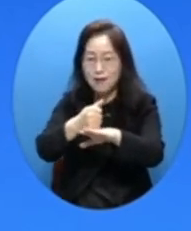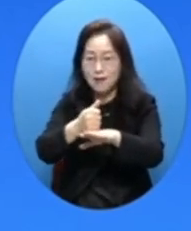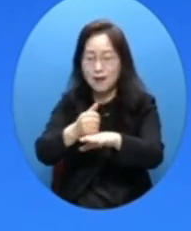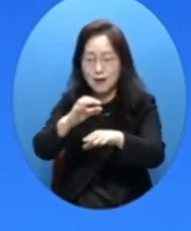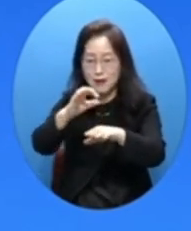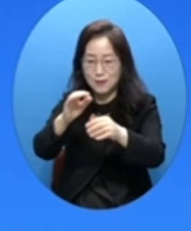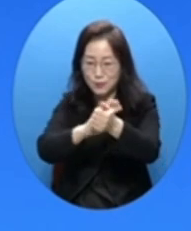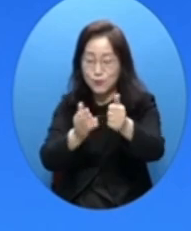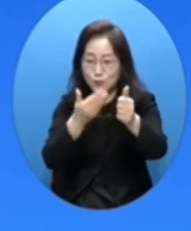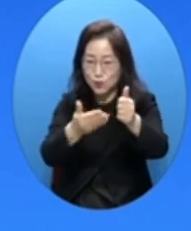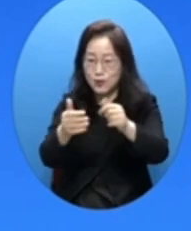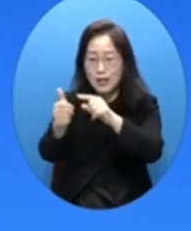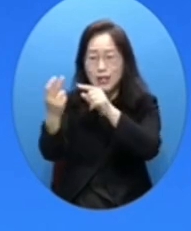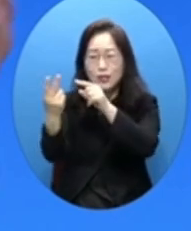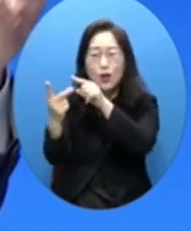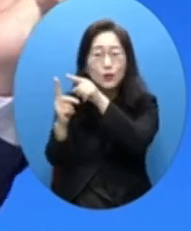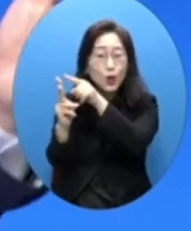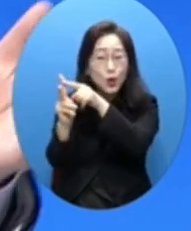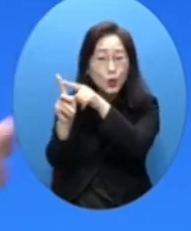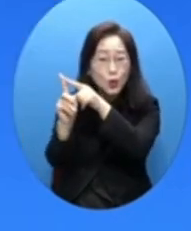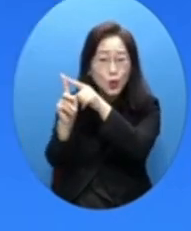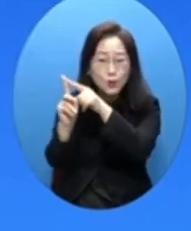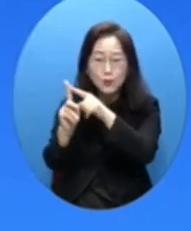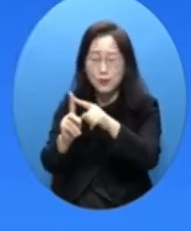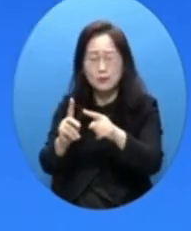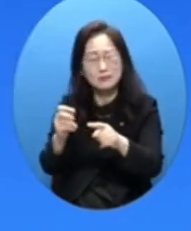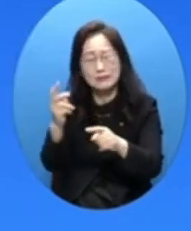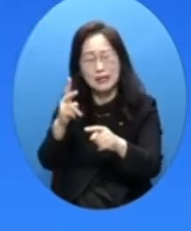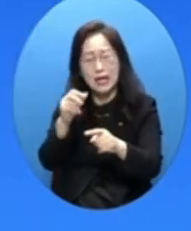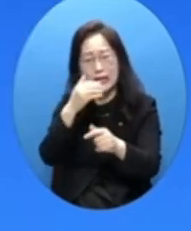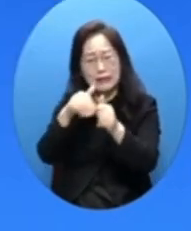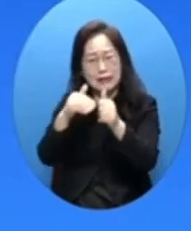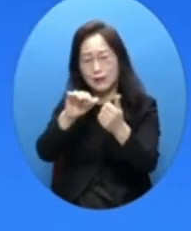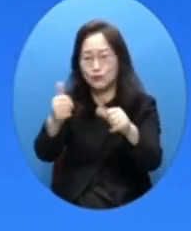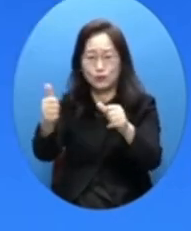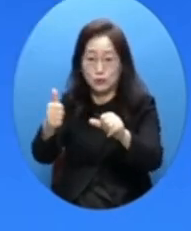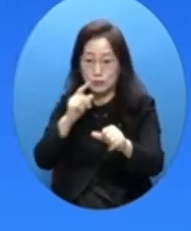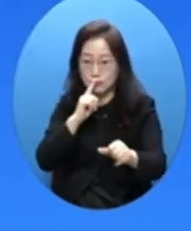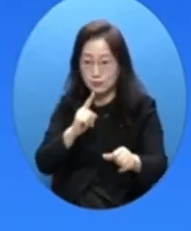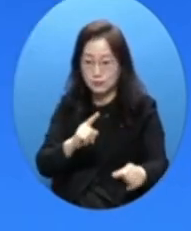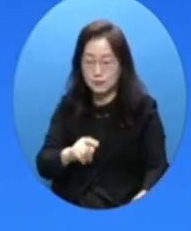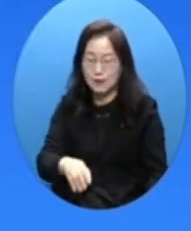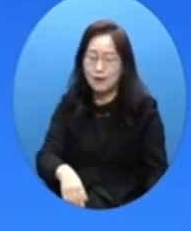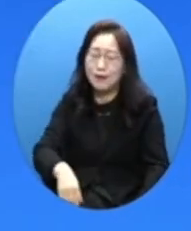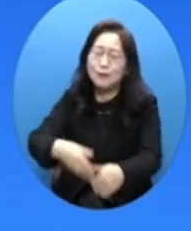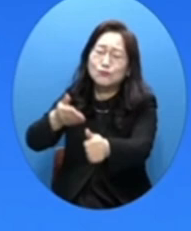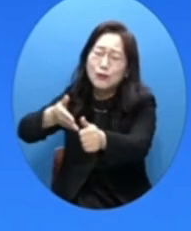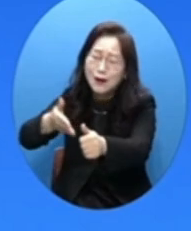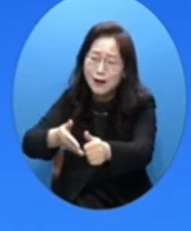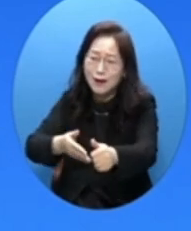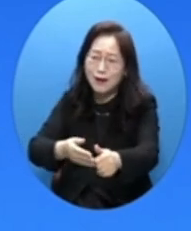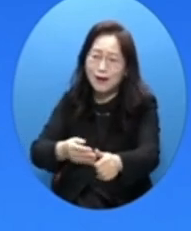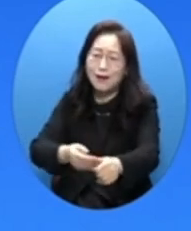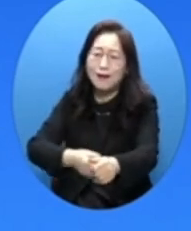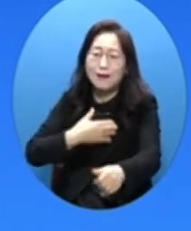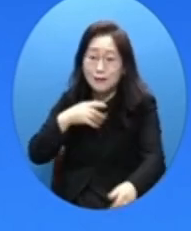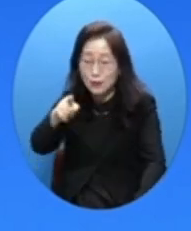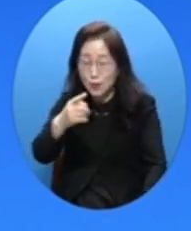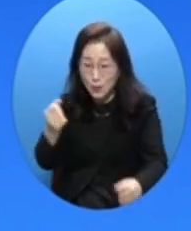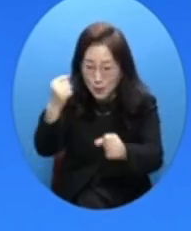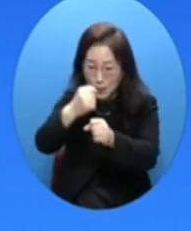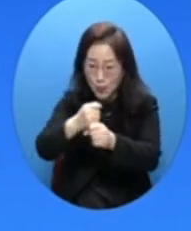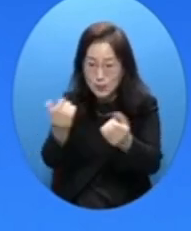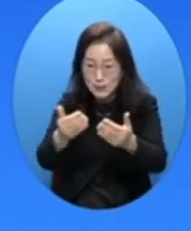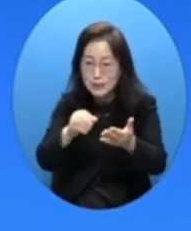사랑에 처하게 될 것이다 당신이 복직되어서 나가면 꼭 나에 대해서 얘기해 주시오